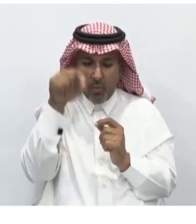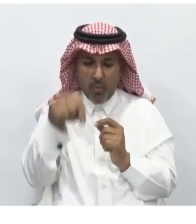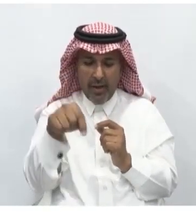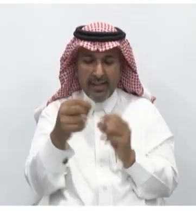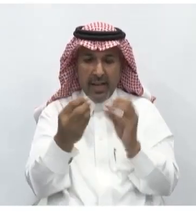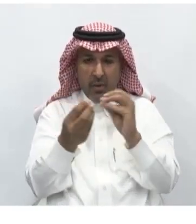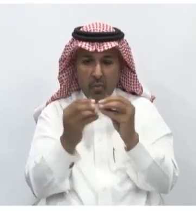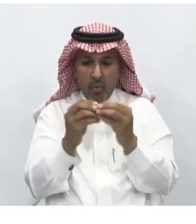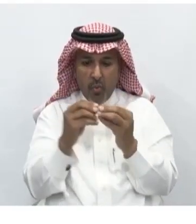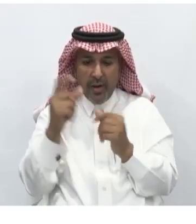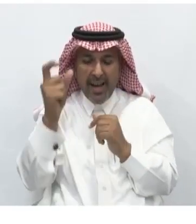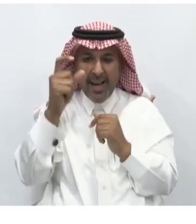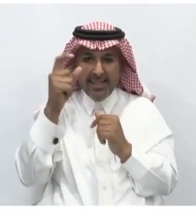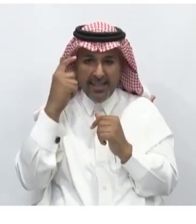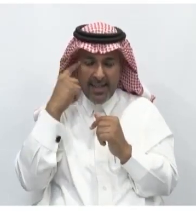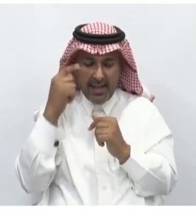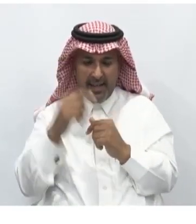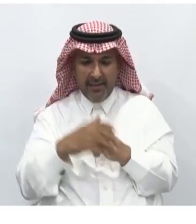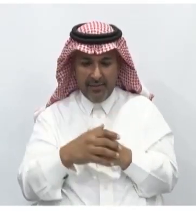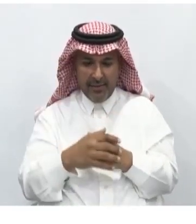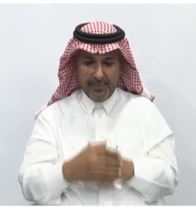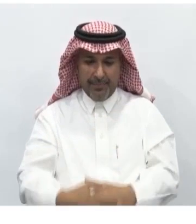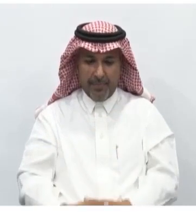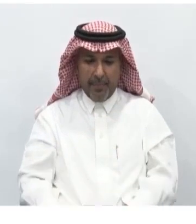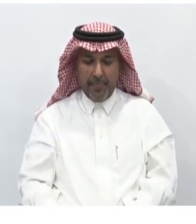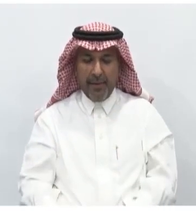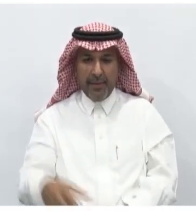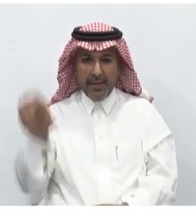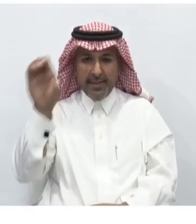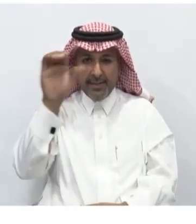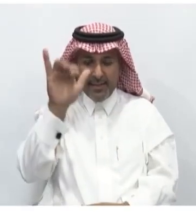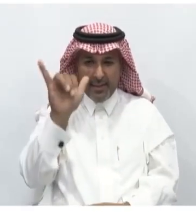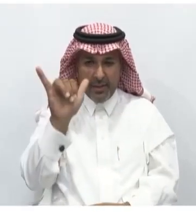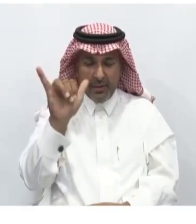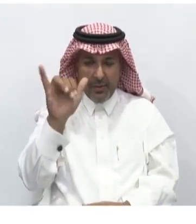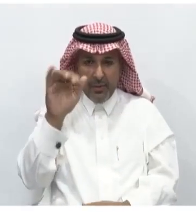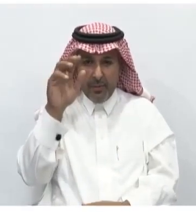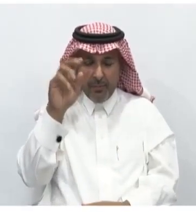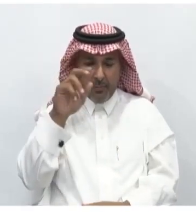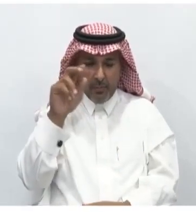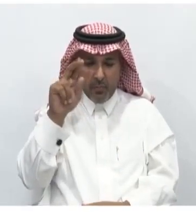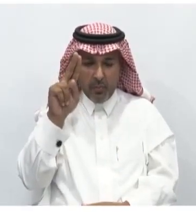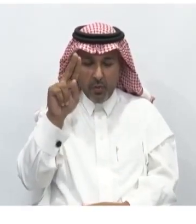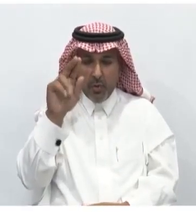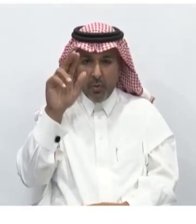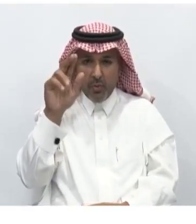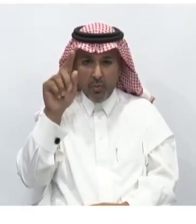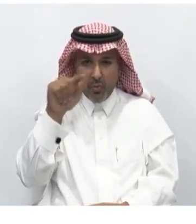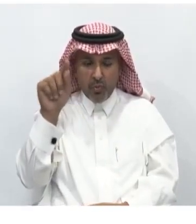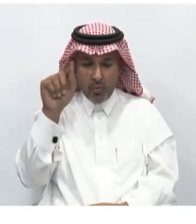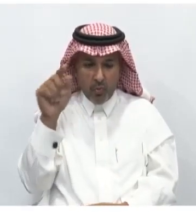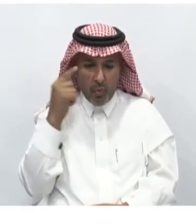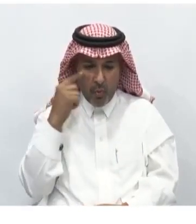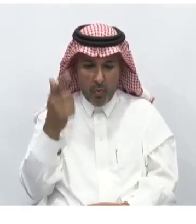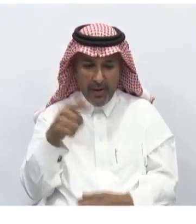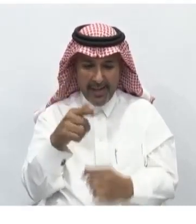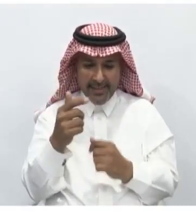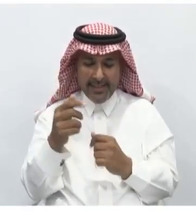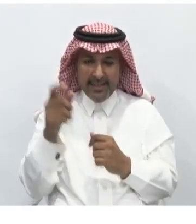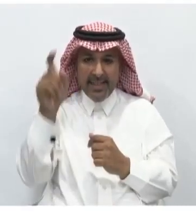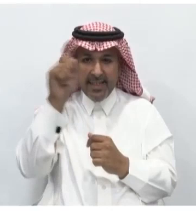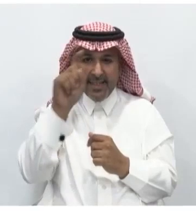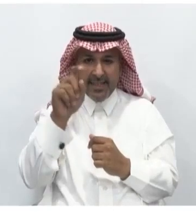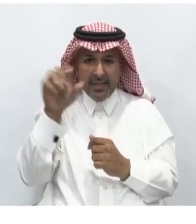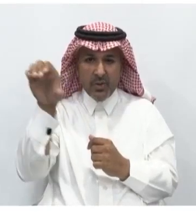سي يو اس او فور ضرب اكس مجهولة اتش تو او. كتلتها ركز